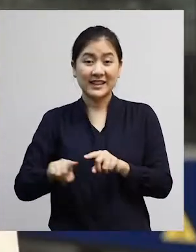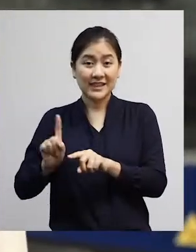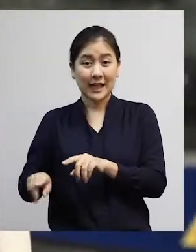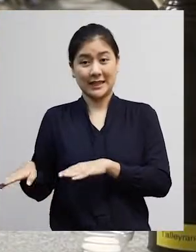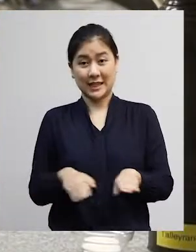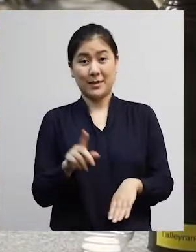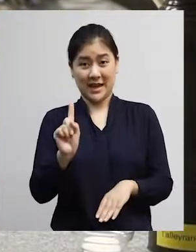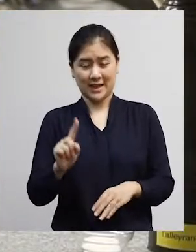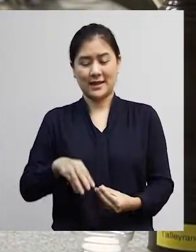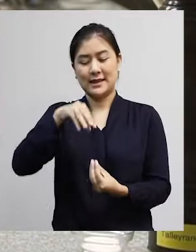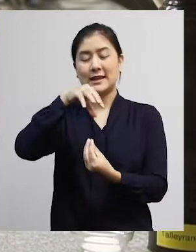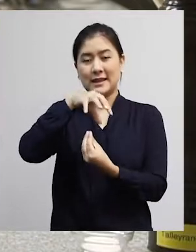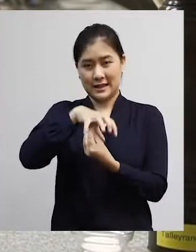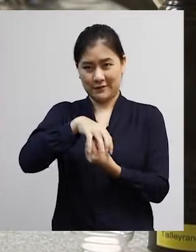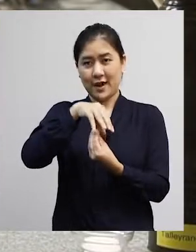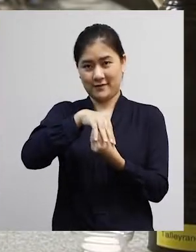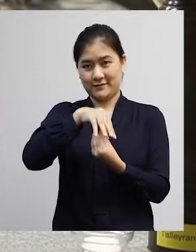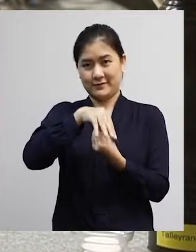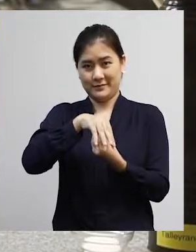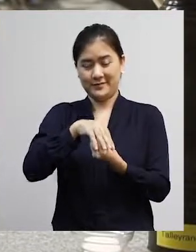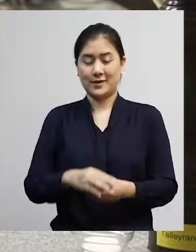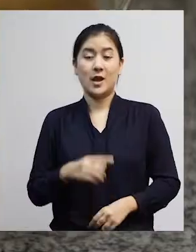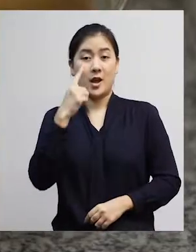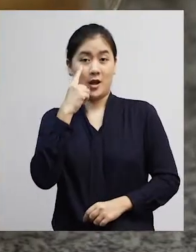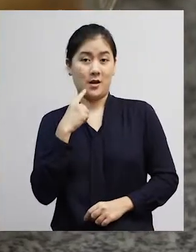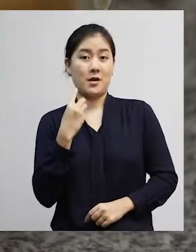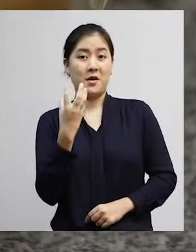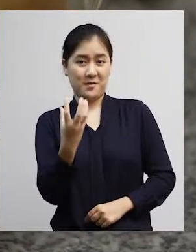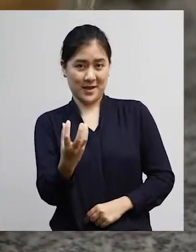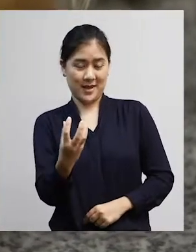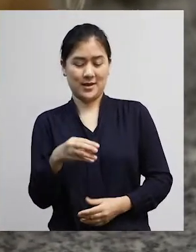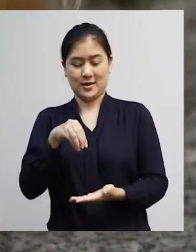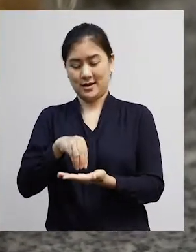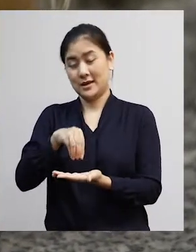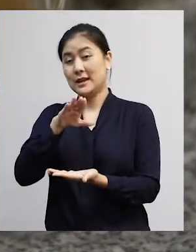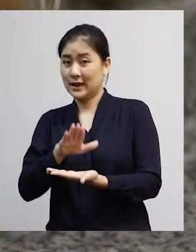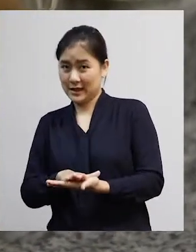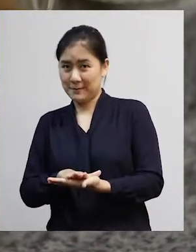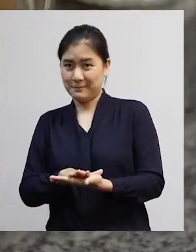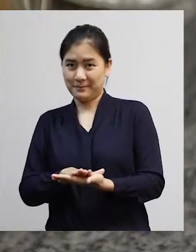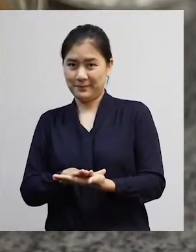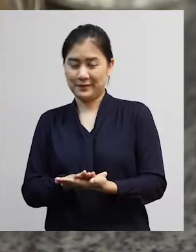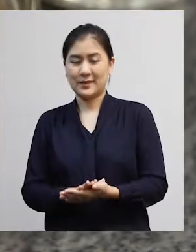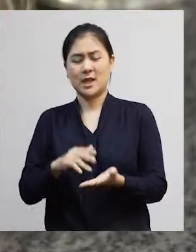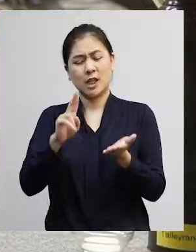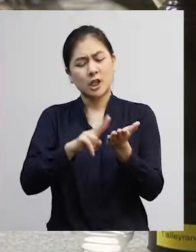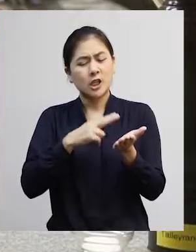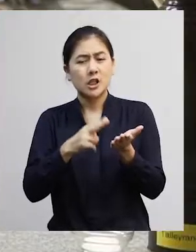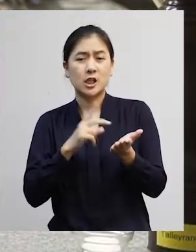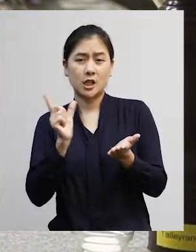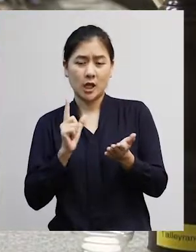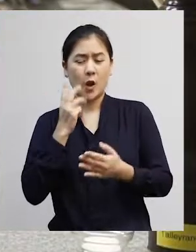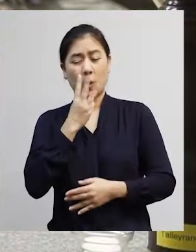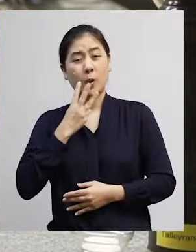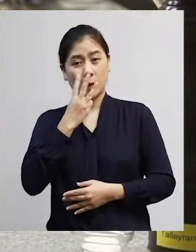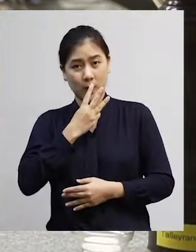จะมีเห็ดฟางค่ะหอมใหญ่นะคะกระเทียมค่ะเนยจืดนะคะนมส